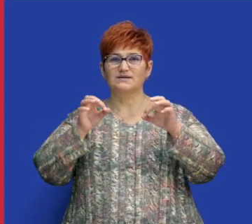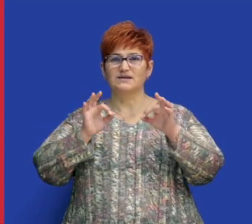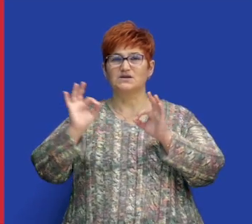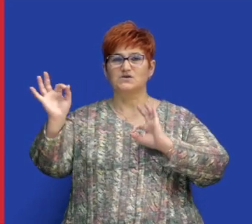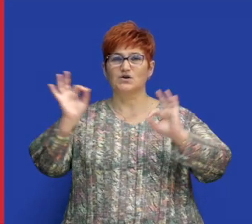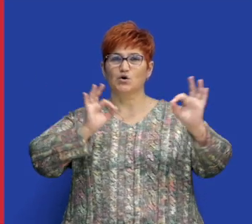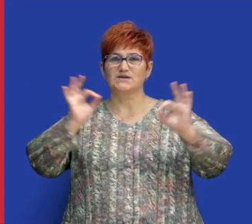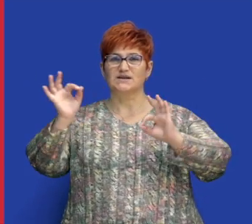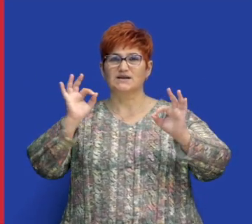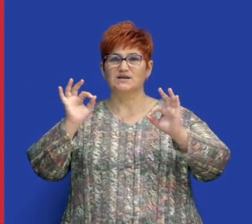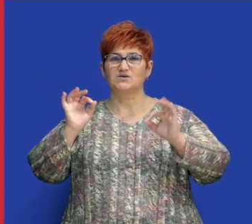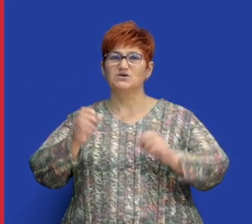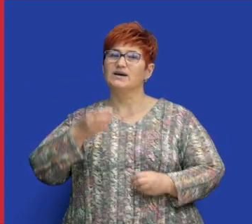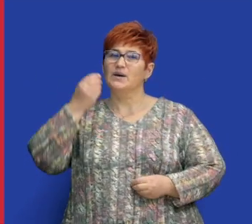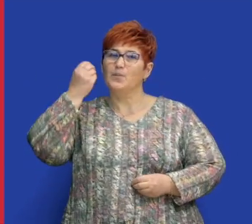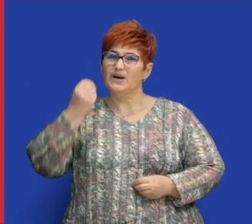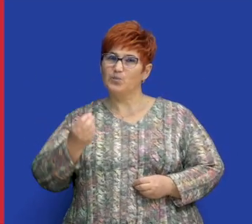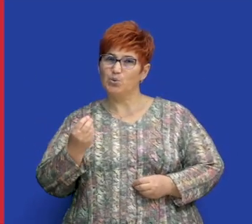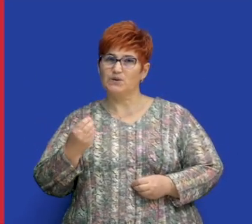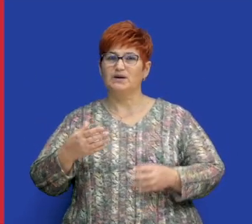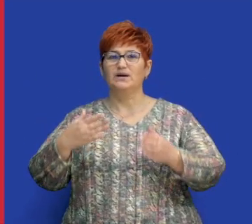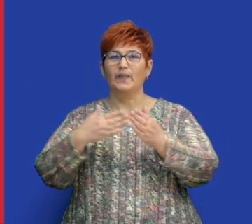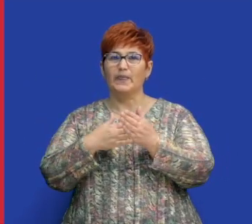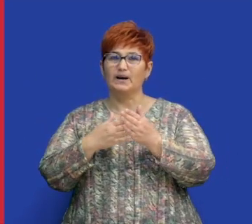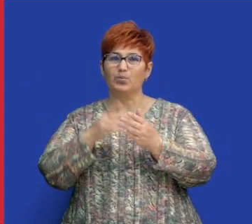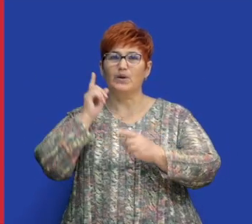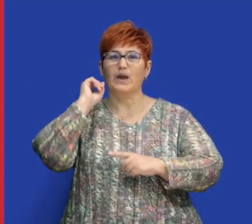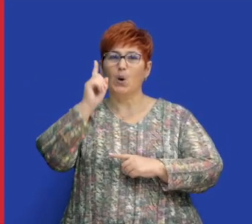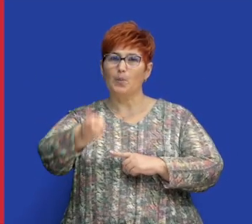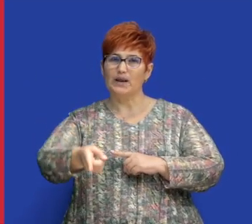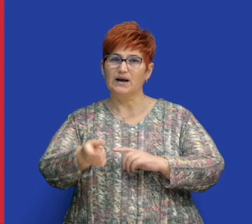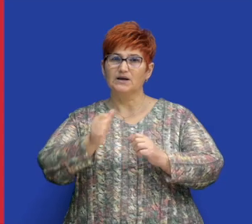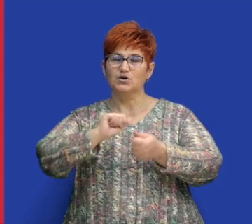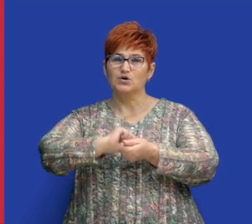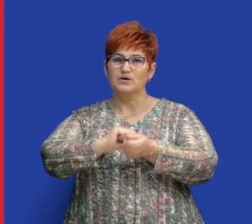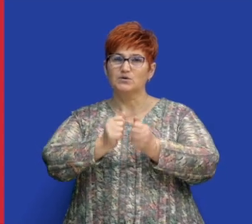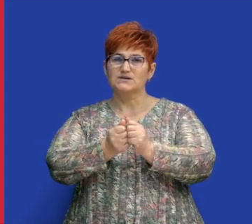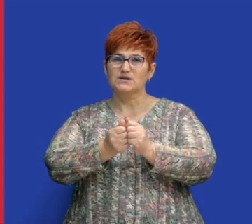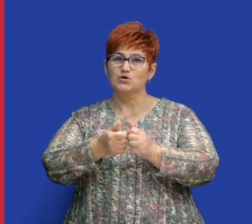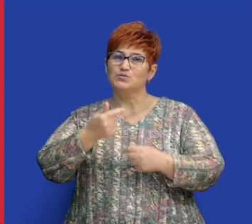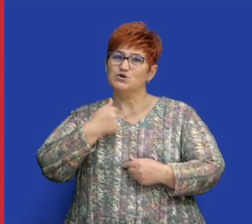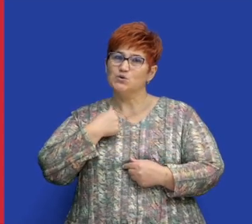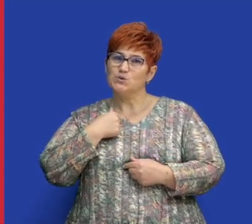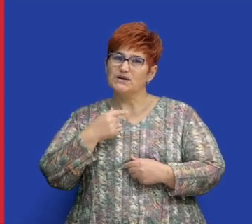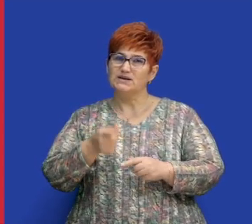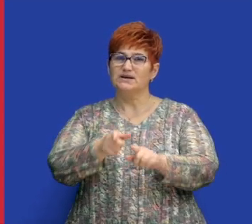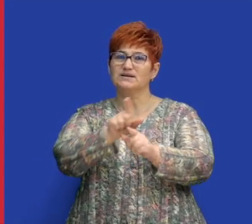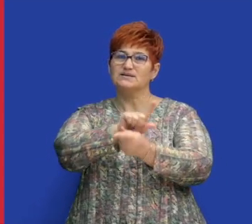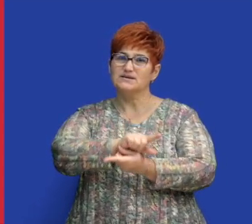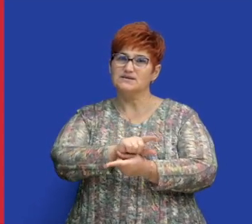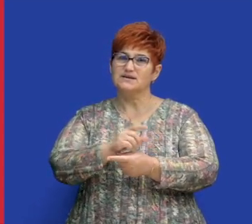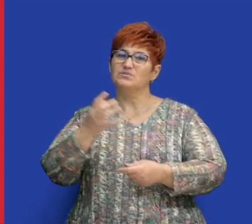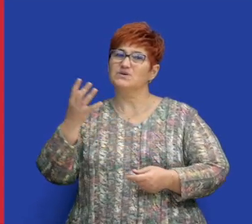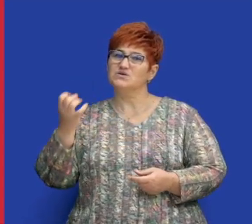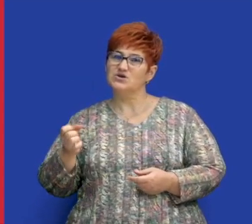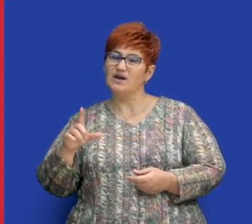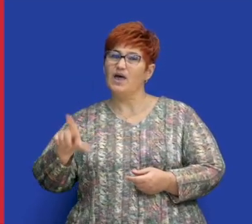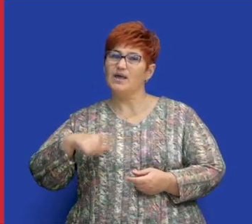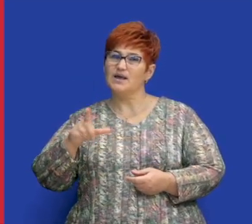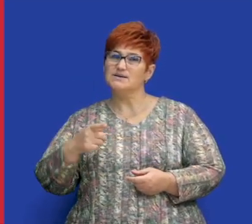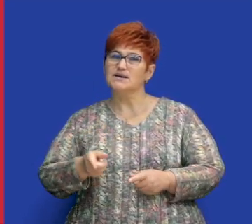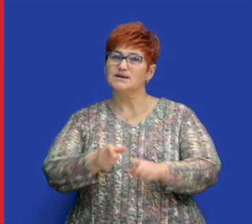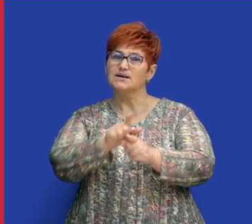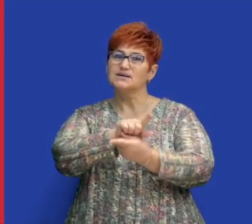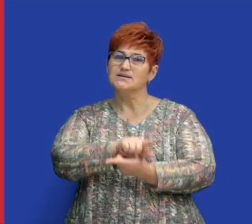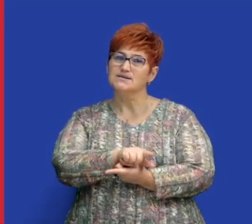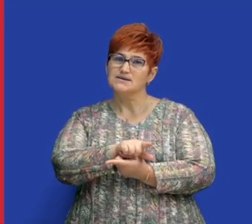személynek megkülönböztetett tisztelettel. Keresztnéven csak külön felszólítás esetén lehetséges partnerünkhöz szólni.